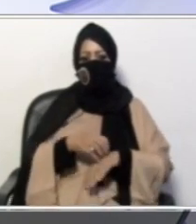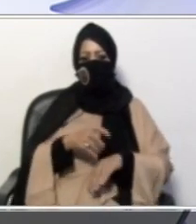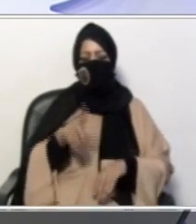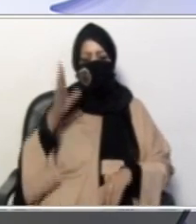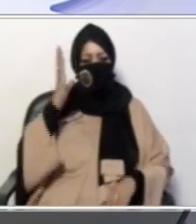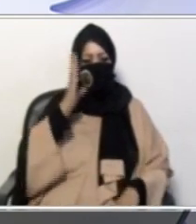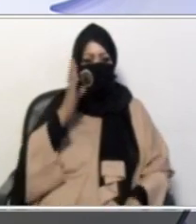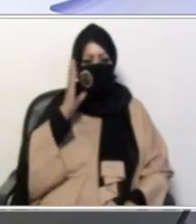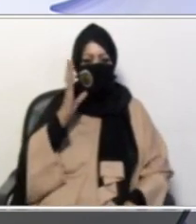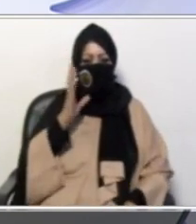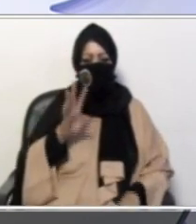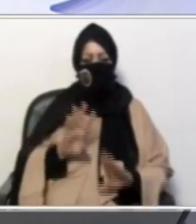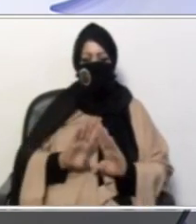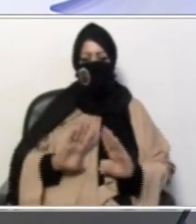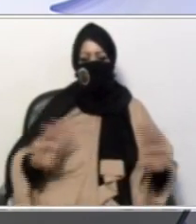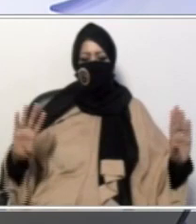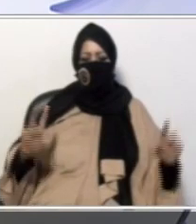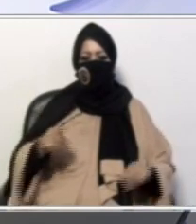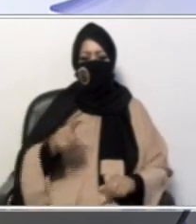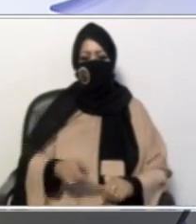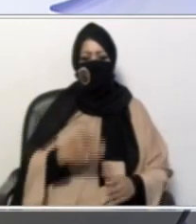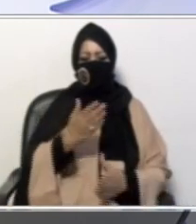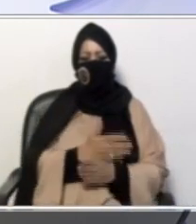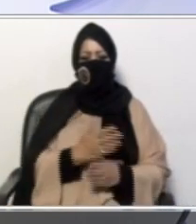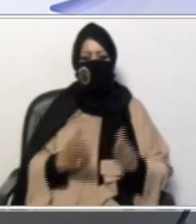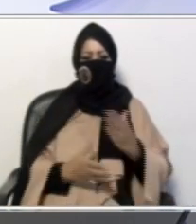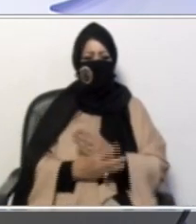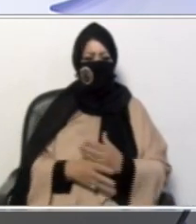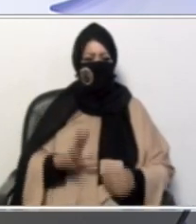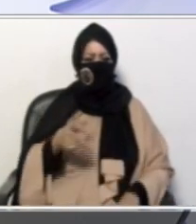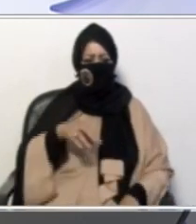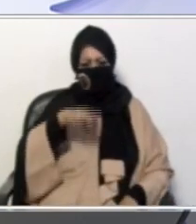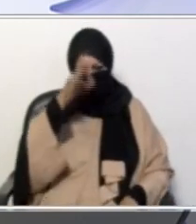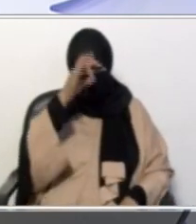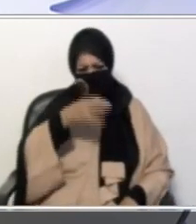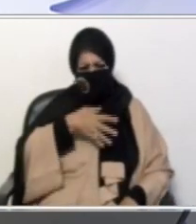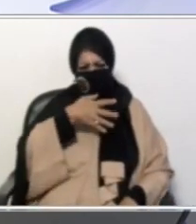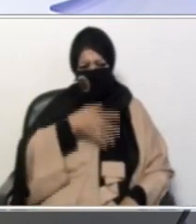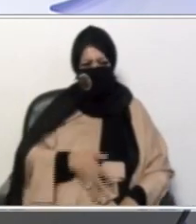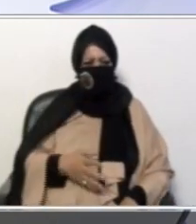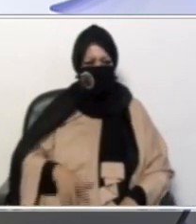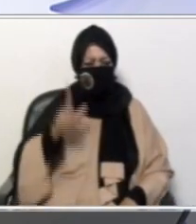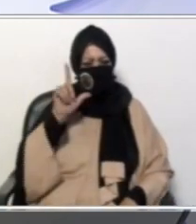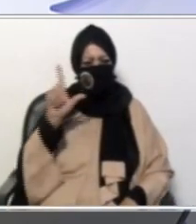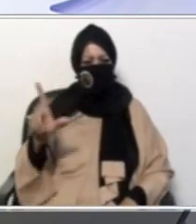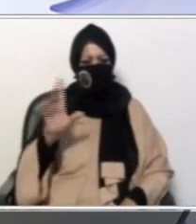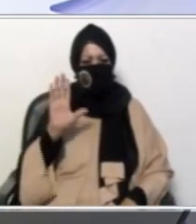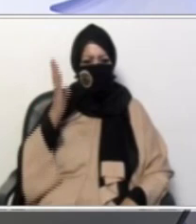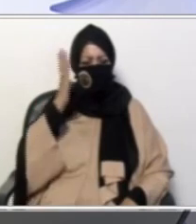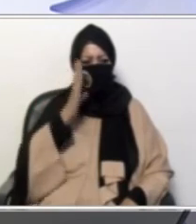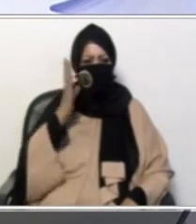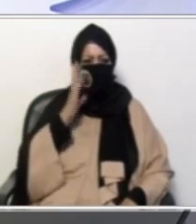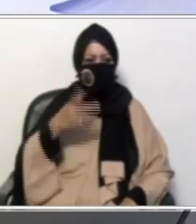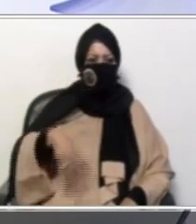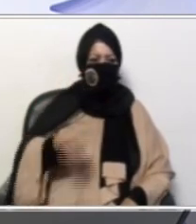فهي صحيحه ورعى كل مسلم بر وفاجر المساله هل هي افضل من غيرها او لا